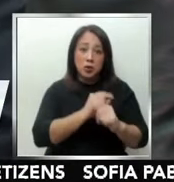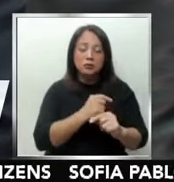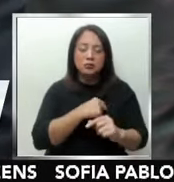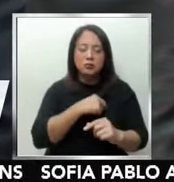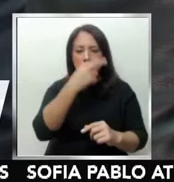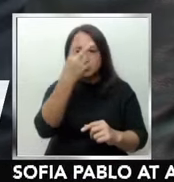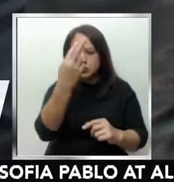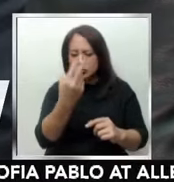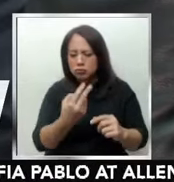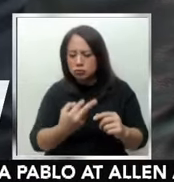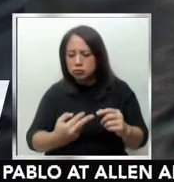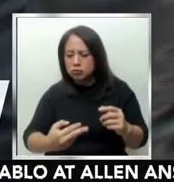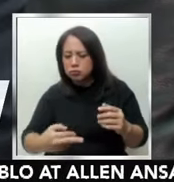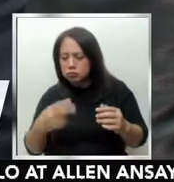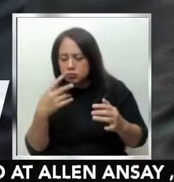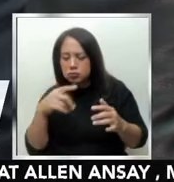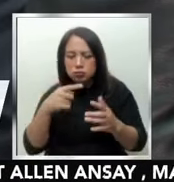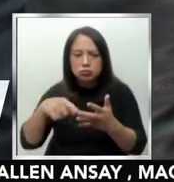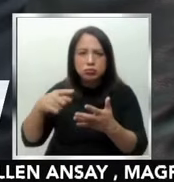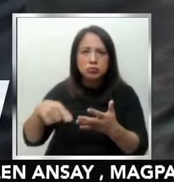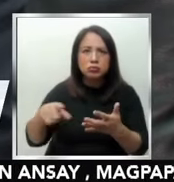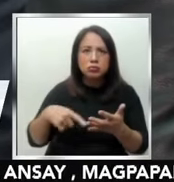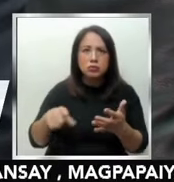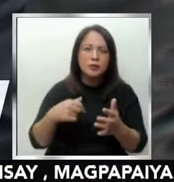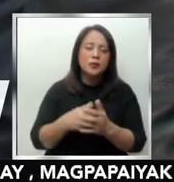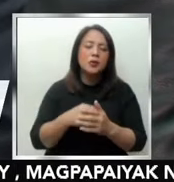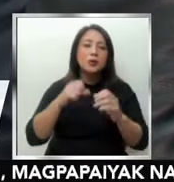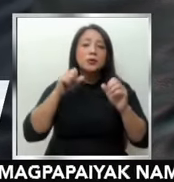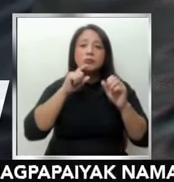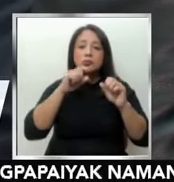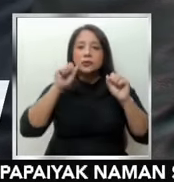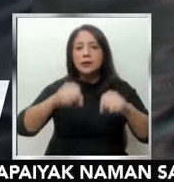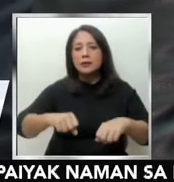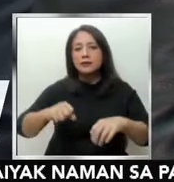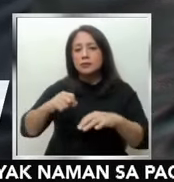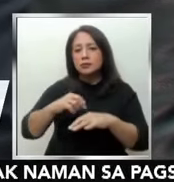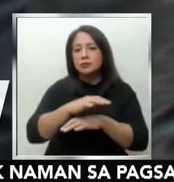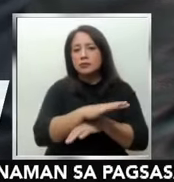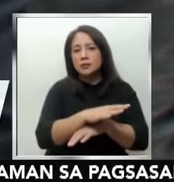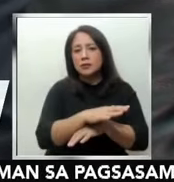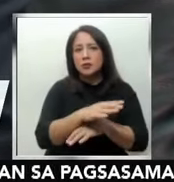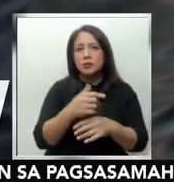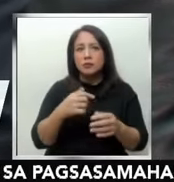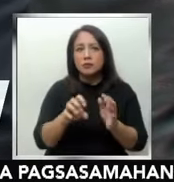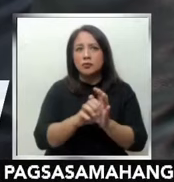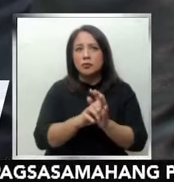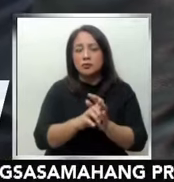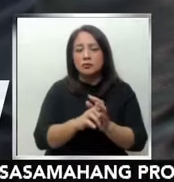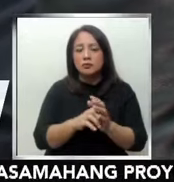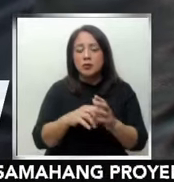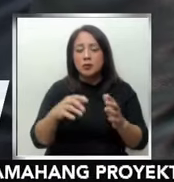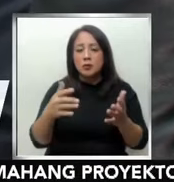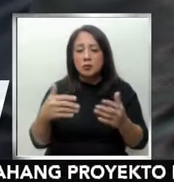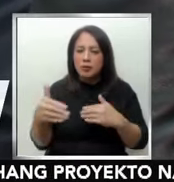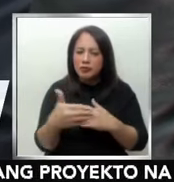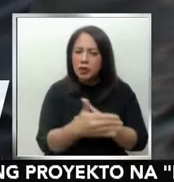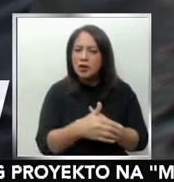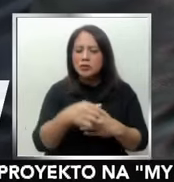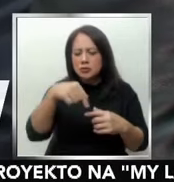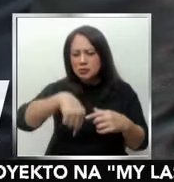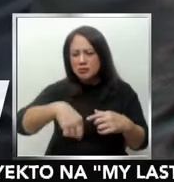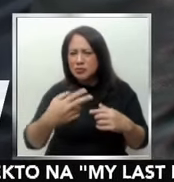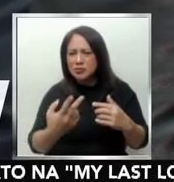filtered So it would really affect the marine environment lalo na iung ecosystem ng dagat at maaraing maapektuhan